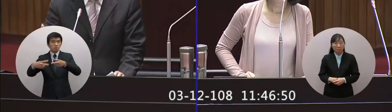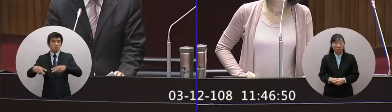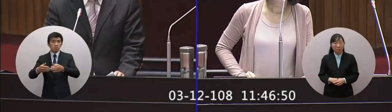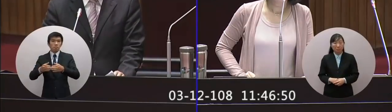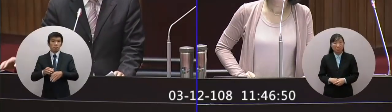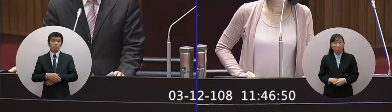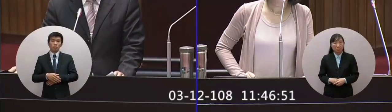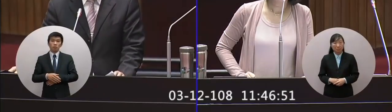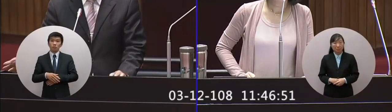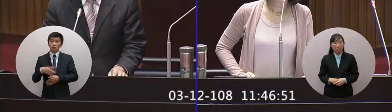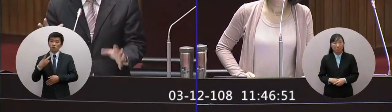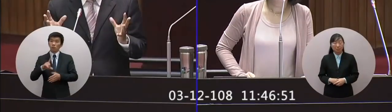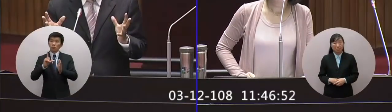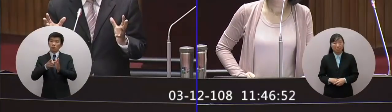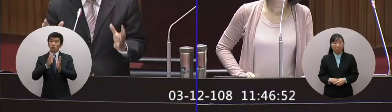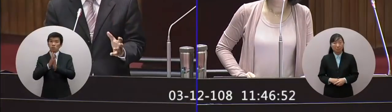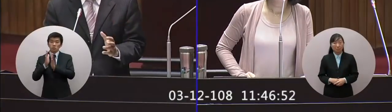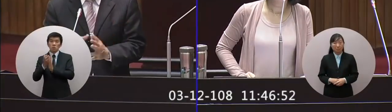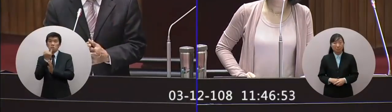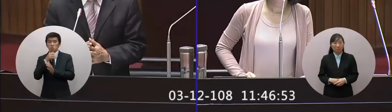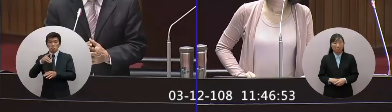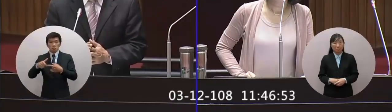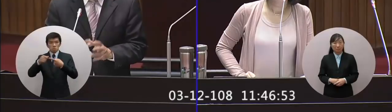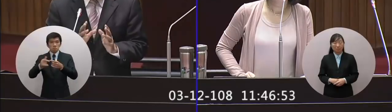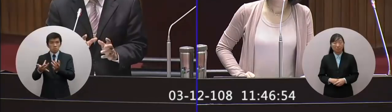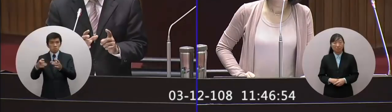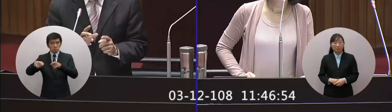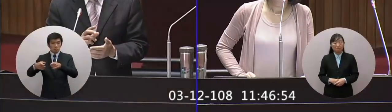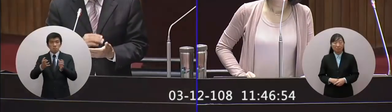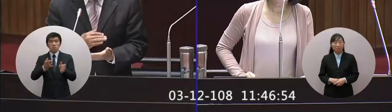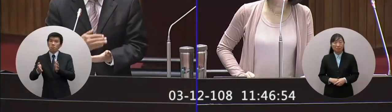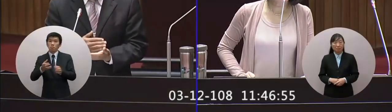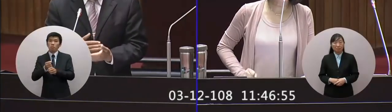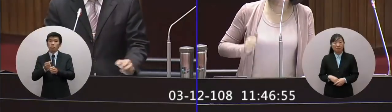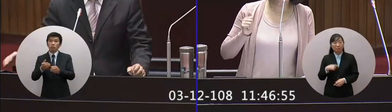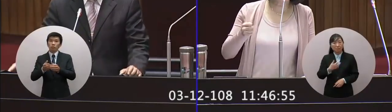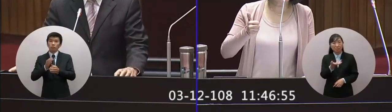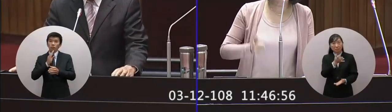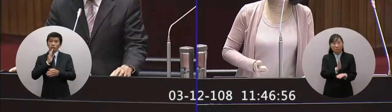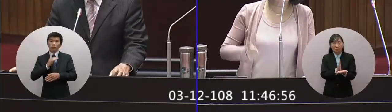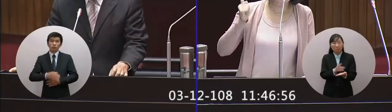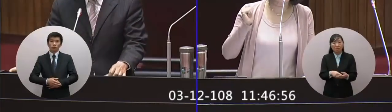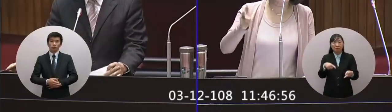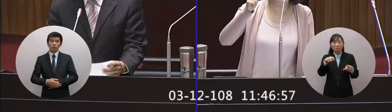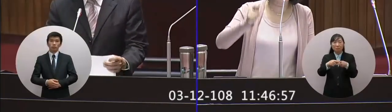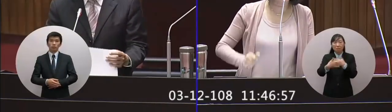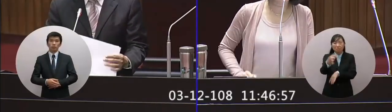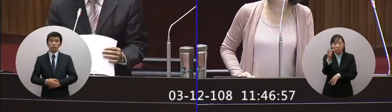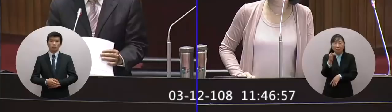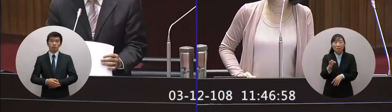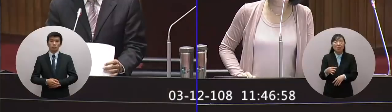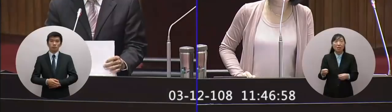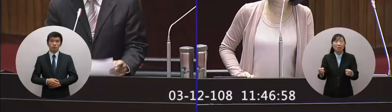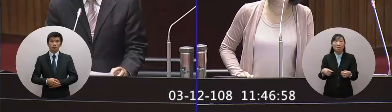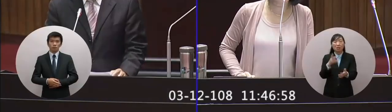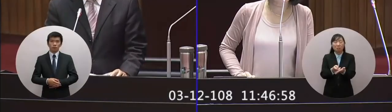程上我想我们尽量先把这个草案的部分整理出来，当然 这个 刚刚讲的工程管的松绑、利息的提